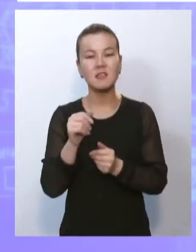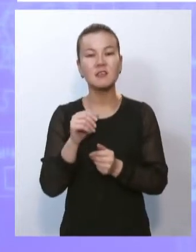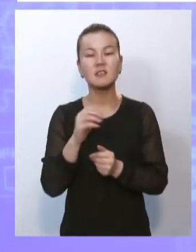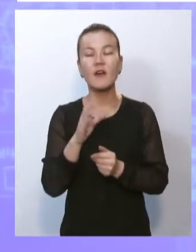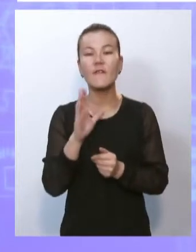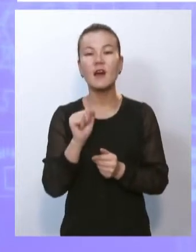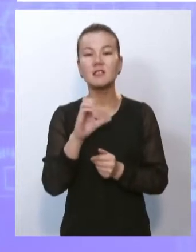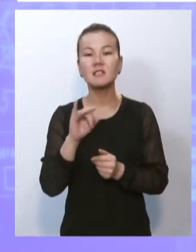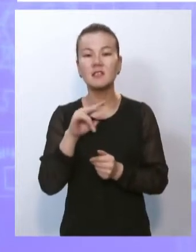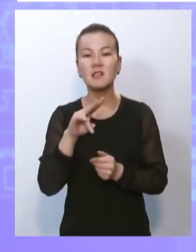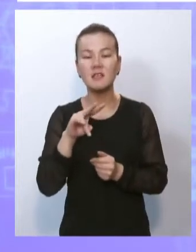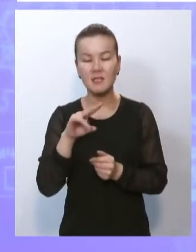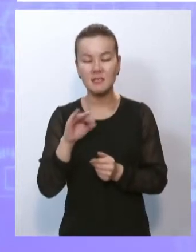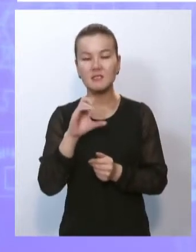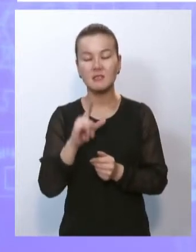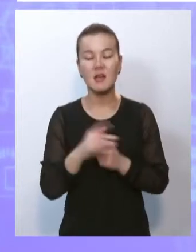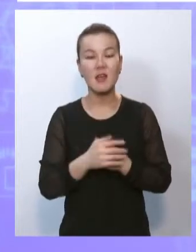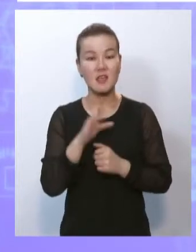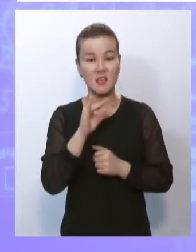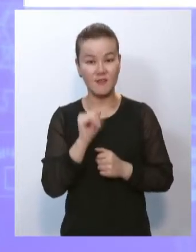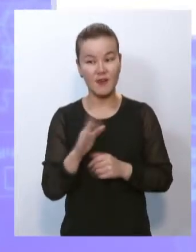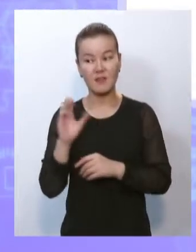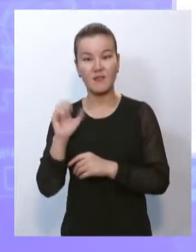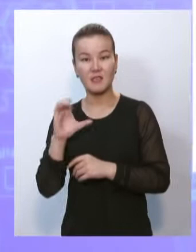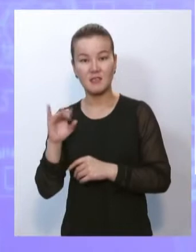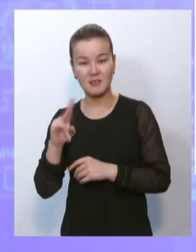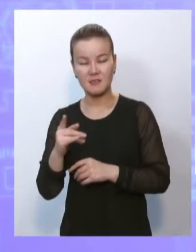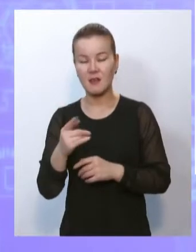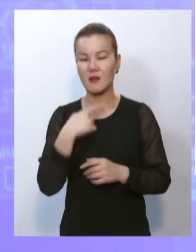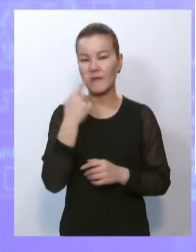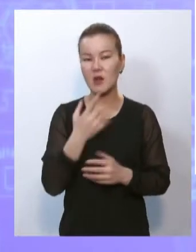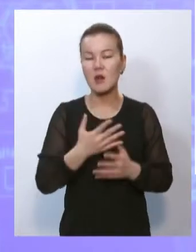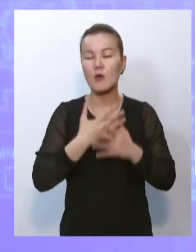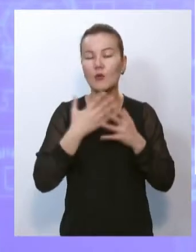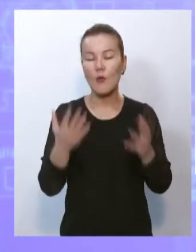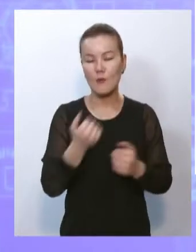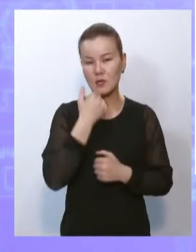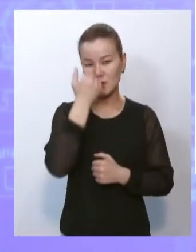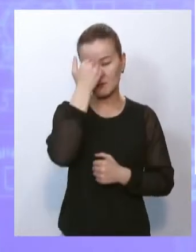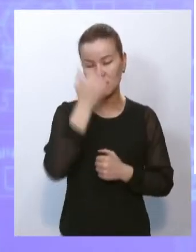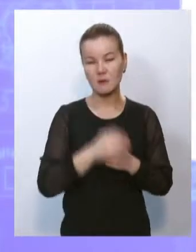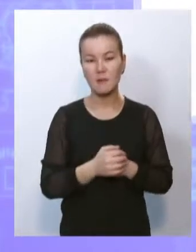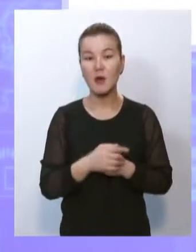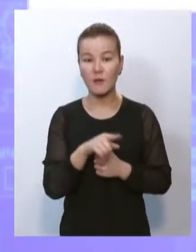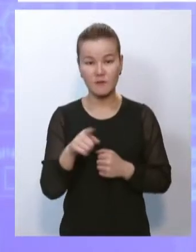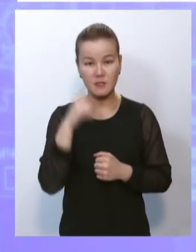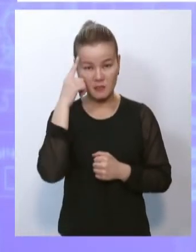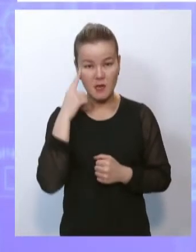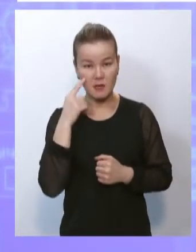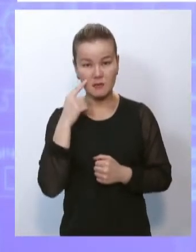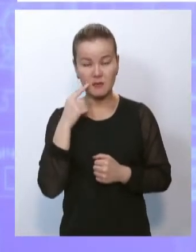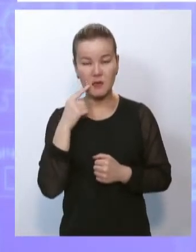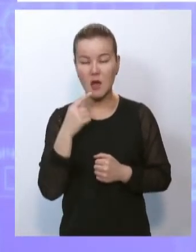иван-царевич и василиса говорят вам огромное спасибо а вы знаете ли